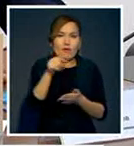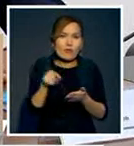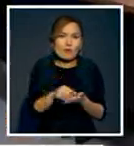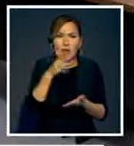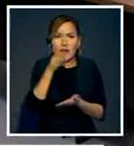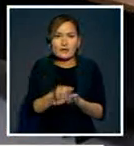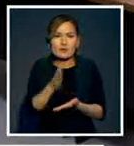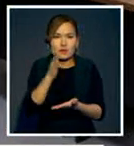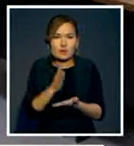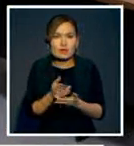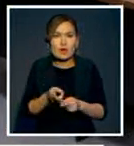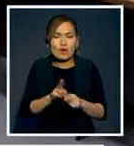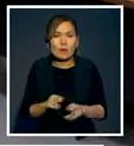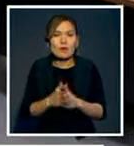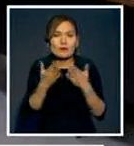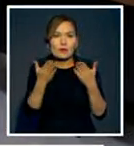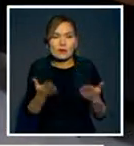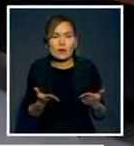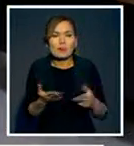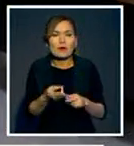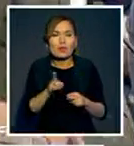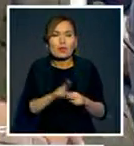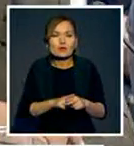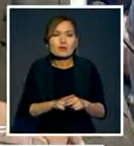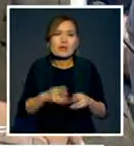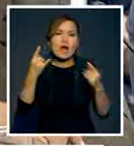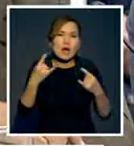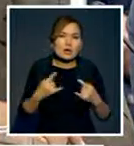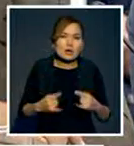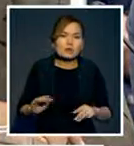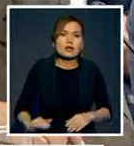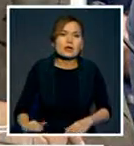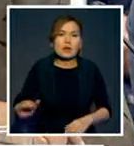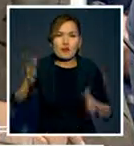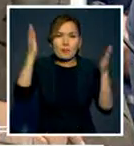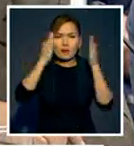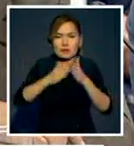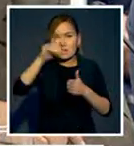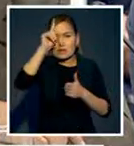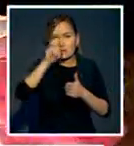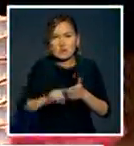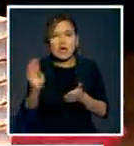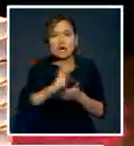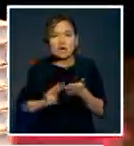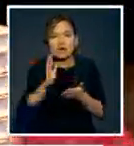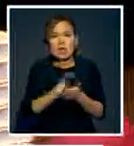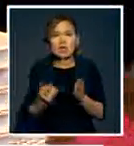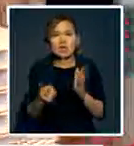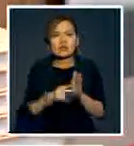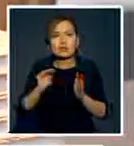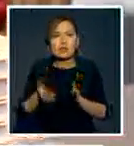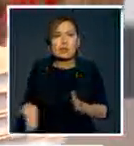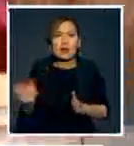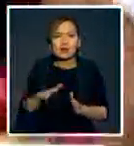мол. Өйткені бұл еңбекте адамның тал бесіктен жер бесікке дейінгі тұрмыстық наным сенімі түгел қамтылған. Сондықтан 7 мың данамен